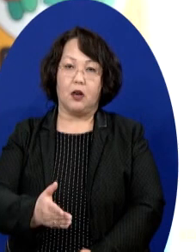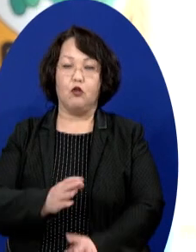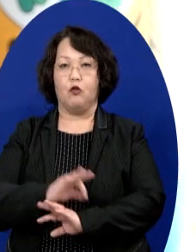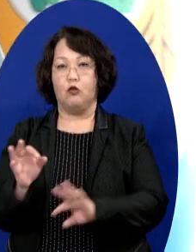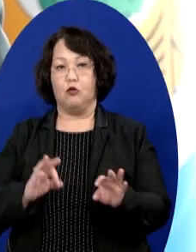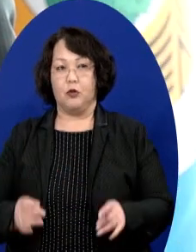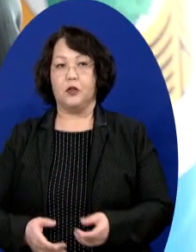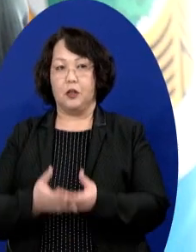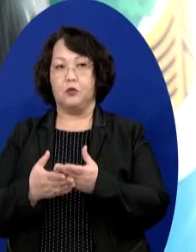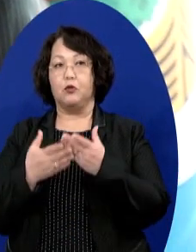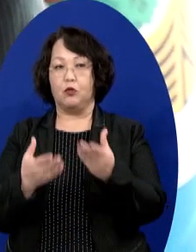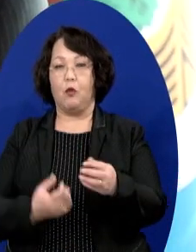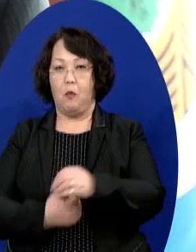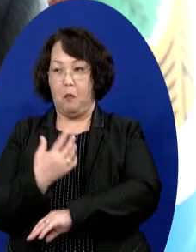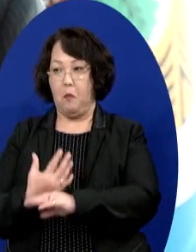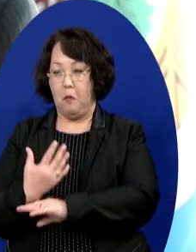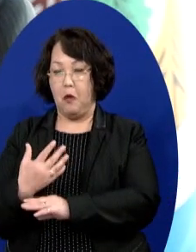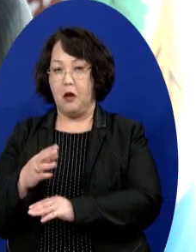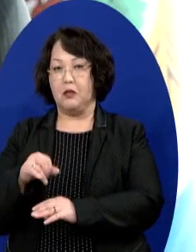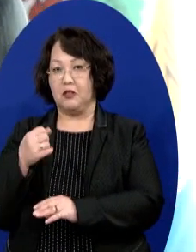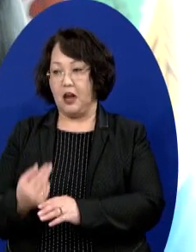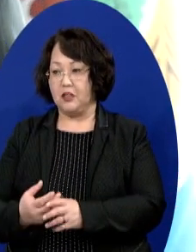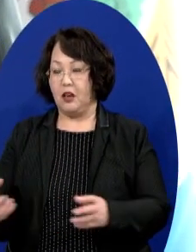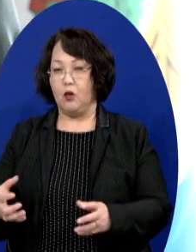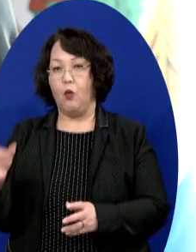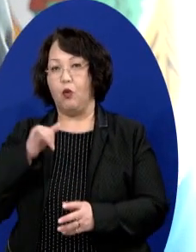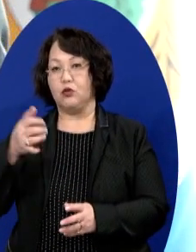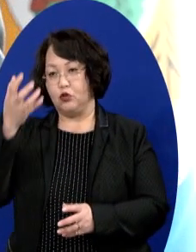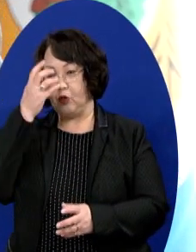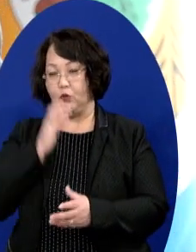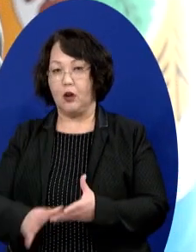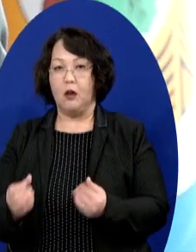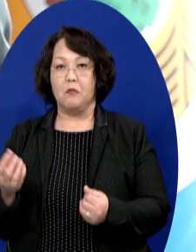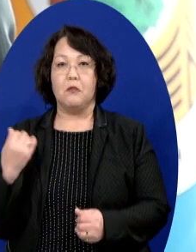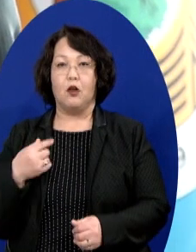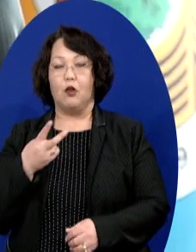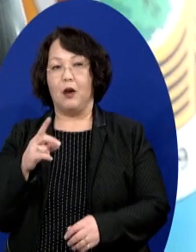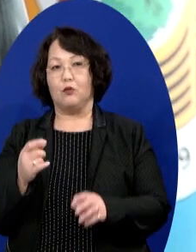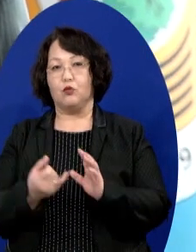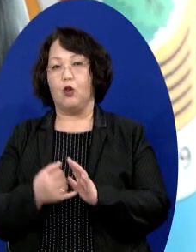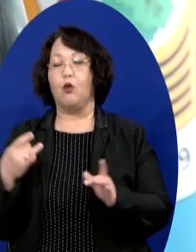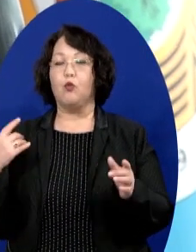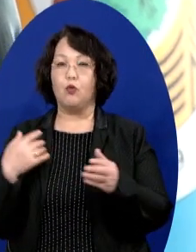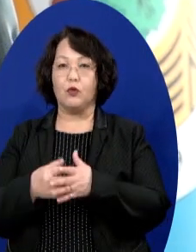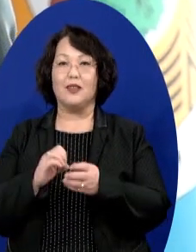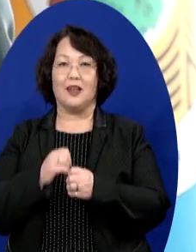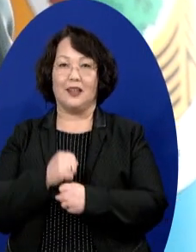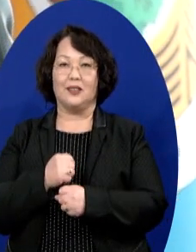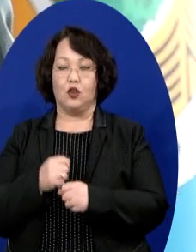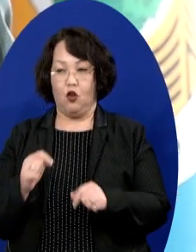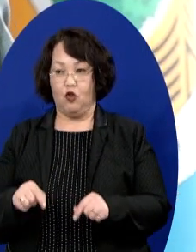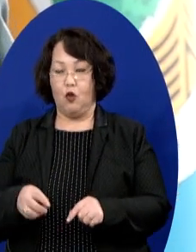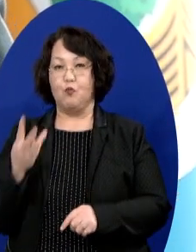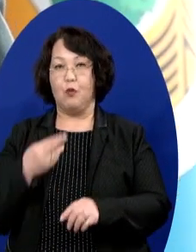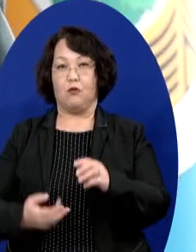дэмждэг. Дээр нь тарж ургуулсан тарц суулгацыг нь улс худалдаж авдаг байсан. 2016 он хүртэл ингэж хэрэгжээд одоо бол мод